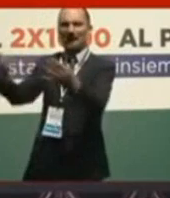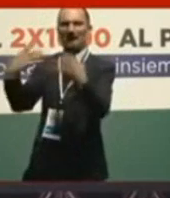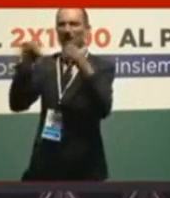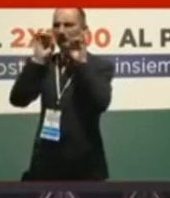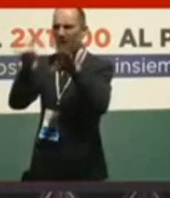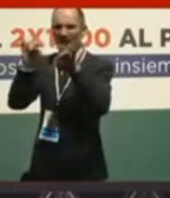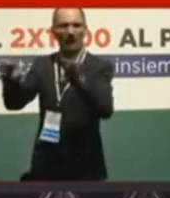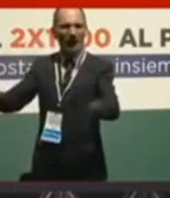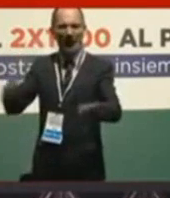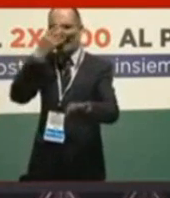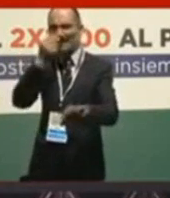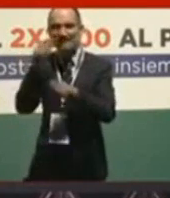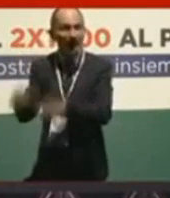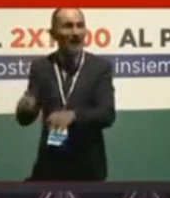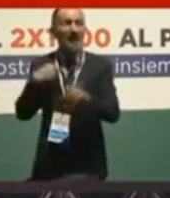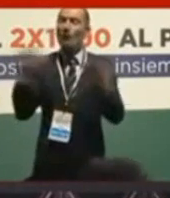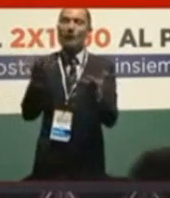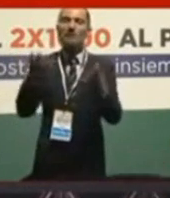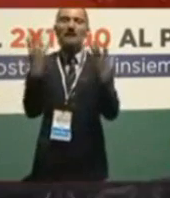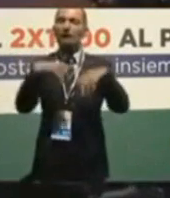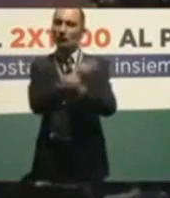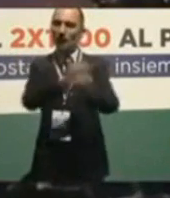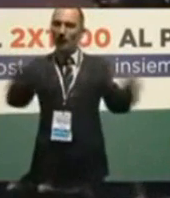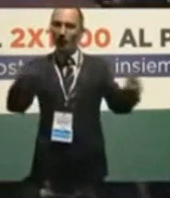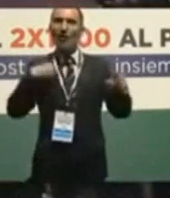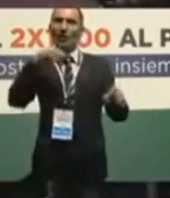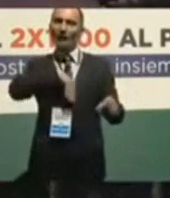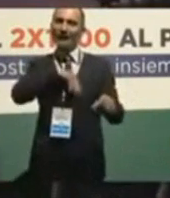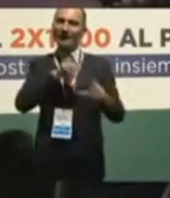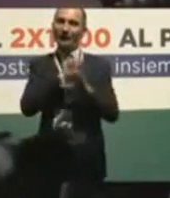qualcosa non funziona. Non vi sentite bene, ragazzi?